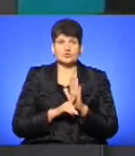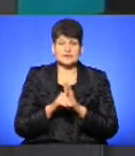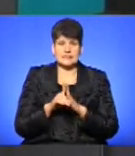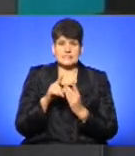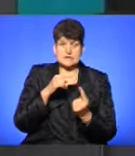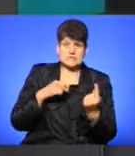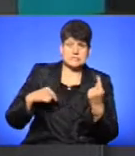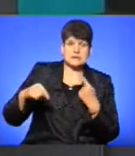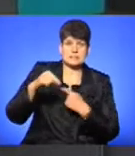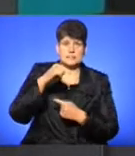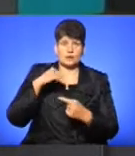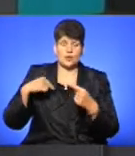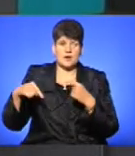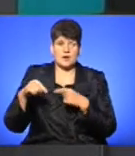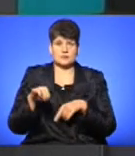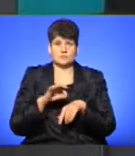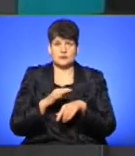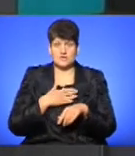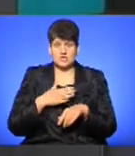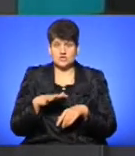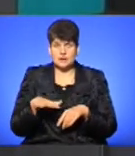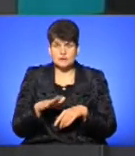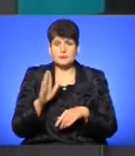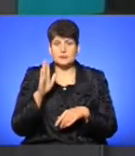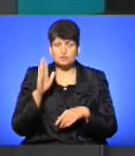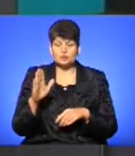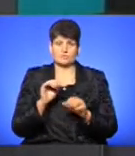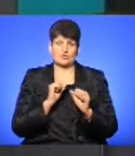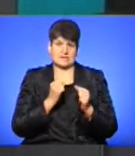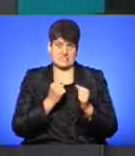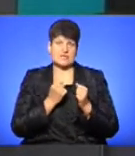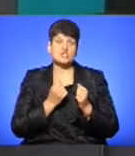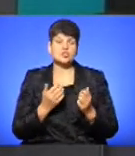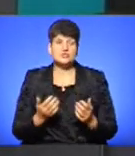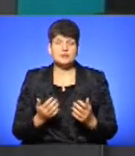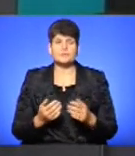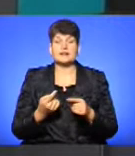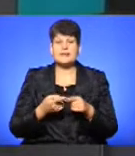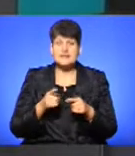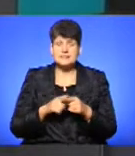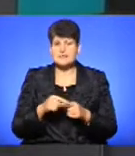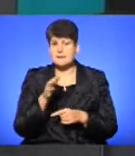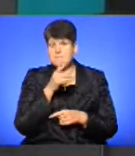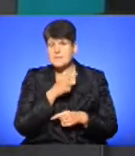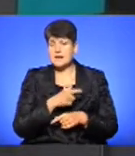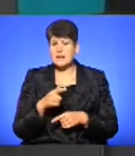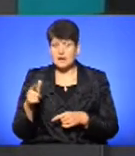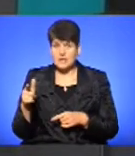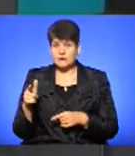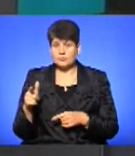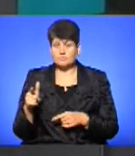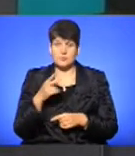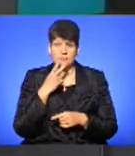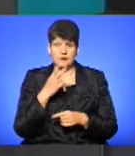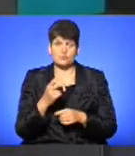циркуляція збудників на нашій території, відповідно, ми вже будемо захищені. Тому якраз в цей період, як ми бачимо і по аптеці,